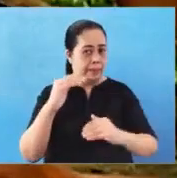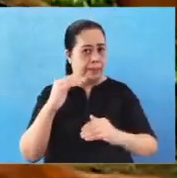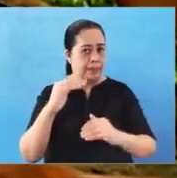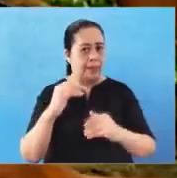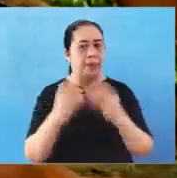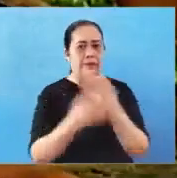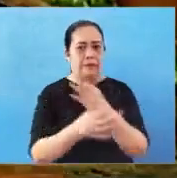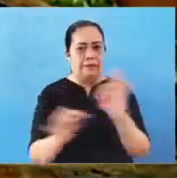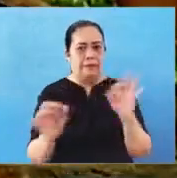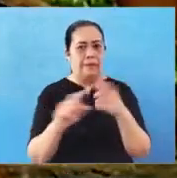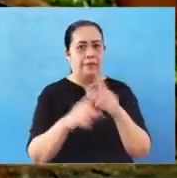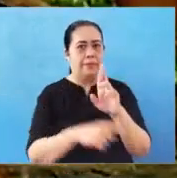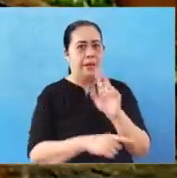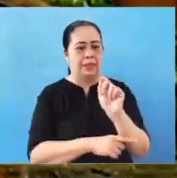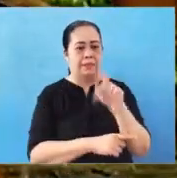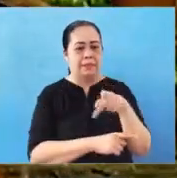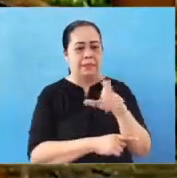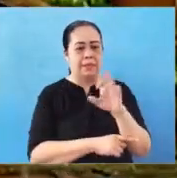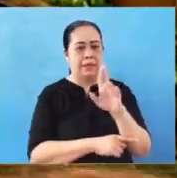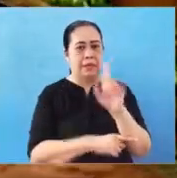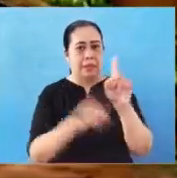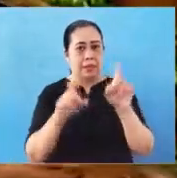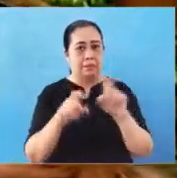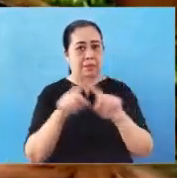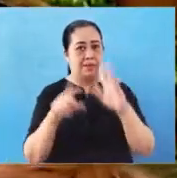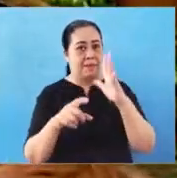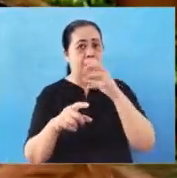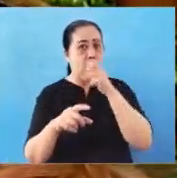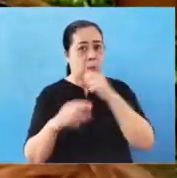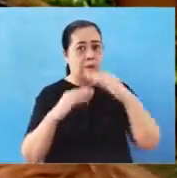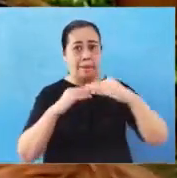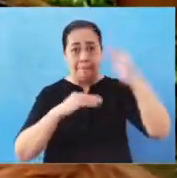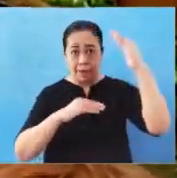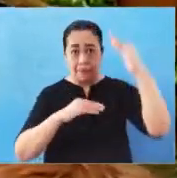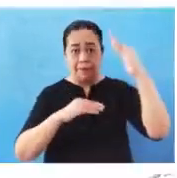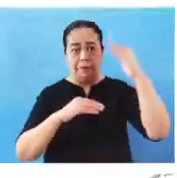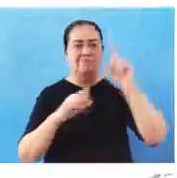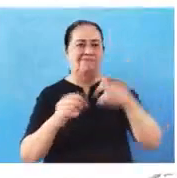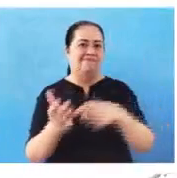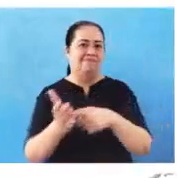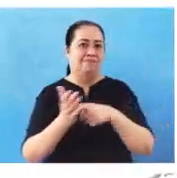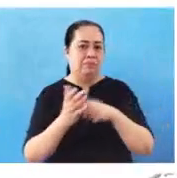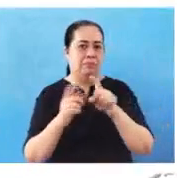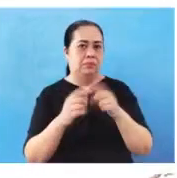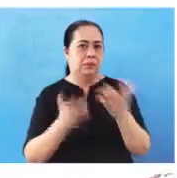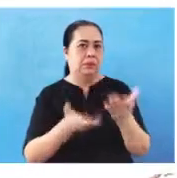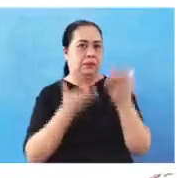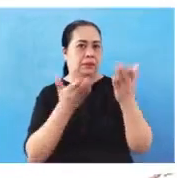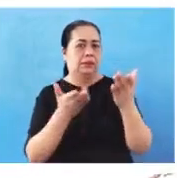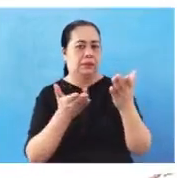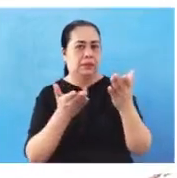sa RT-PCR test. Pero pag 5 years old and above, ay kailangan po kayong magsumite pa rin ng